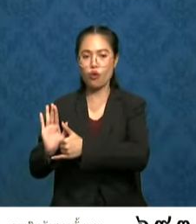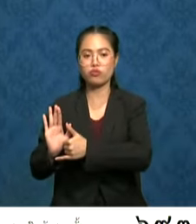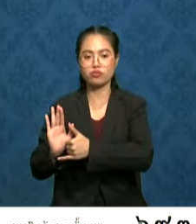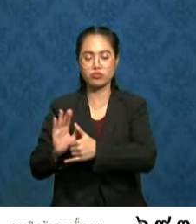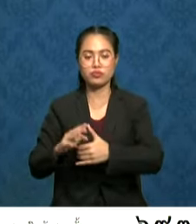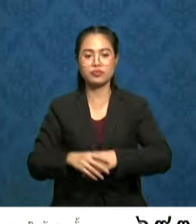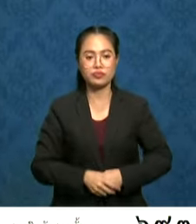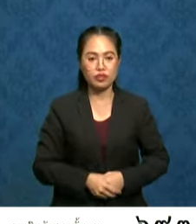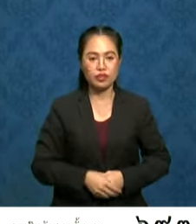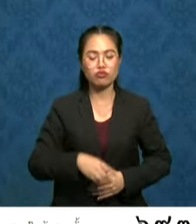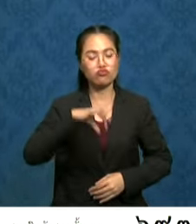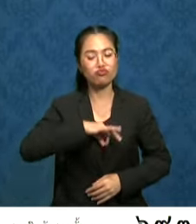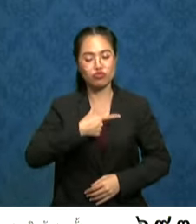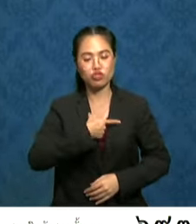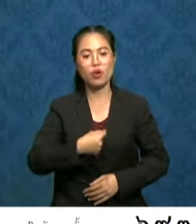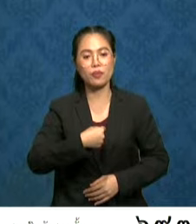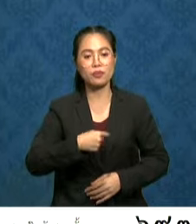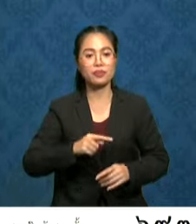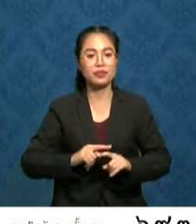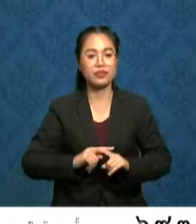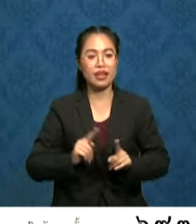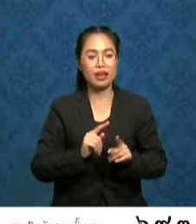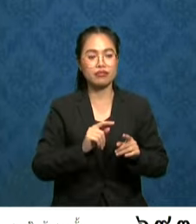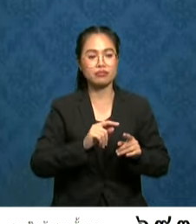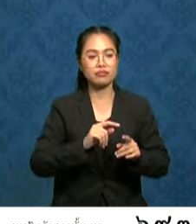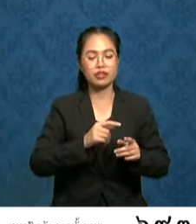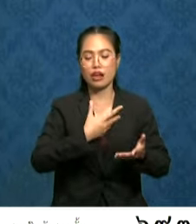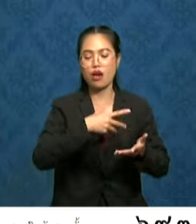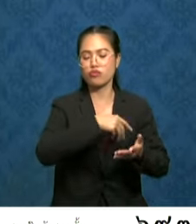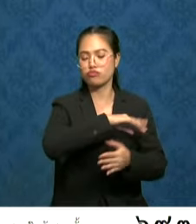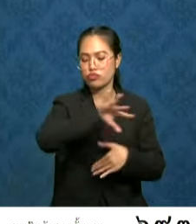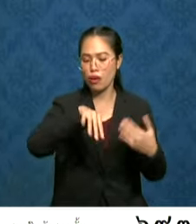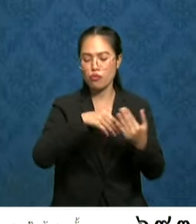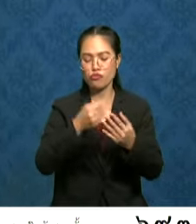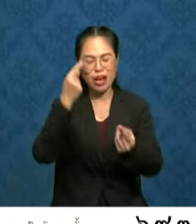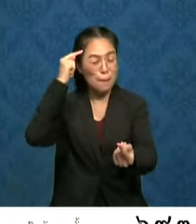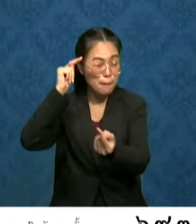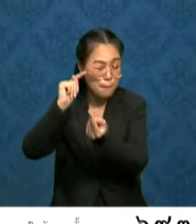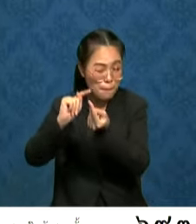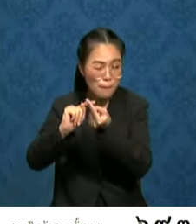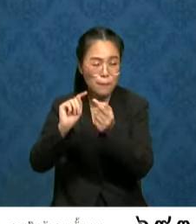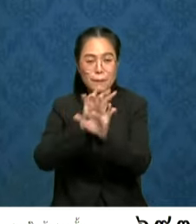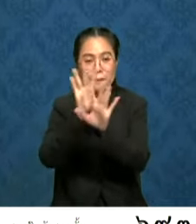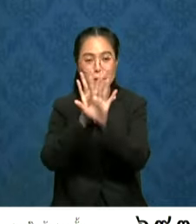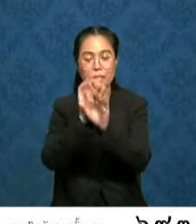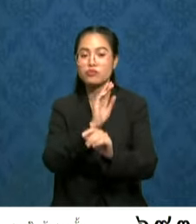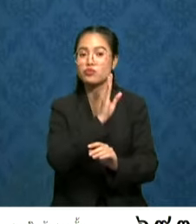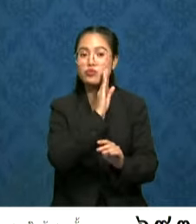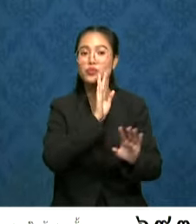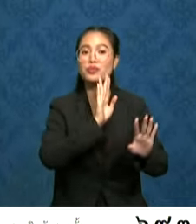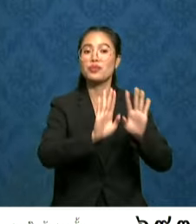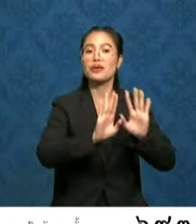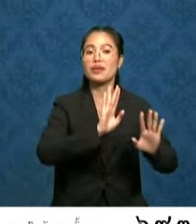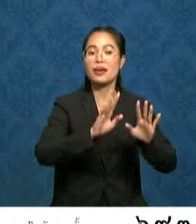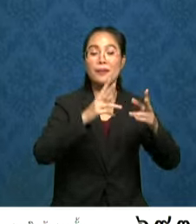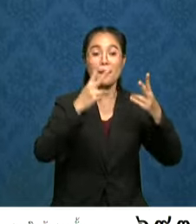อย่างไรอันนี้ดิฉันชอบค่ะแต่ที่เหลือเนี่ยมันยังไม่ได้ช่วยให้ประชาชนเนี่ยได้เห็นเป้าหมายร่วมกันเลยนะคะแต่ว่าถ้าเทียบกับนายก